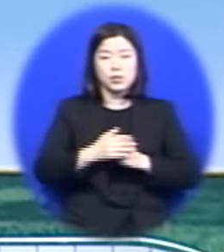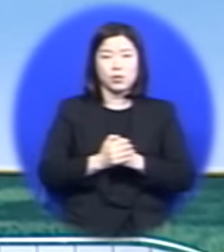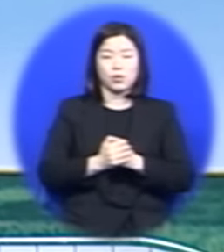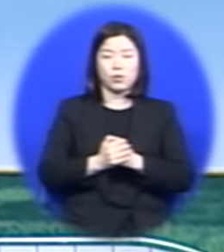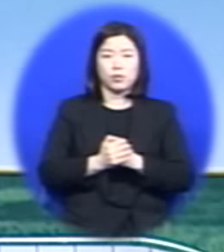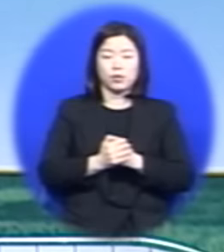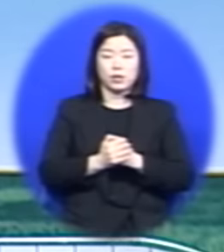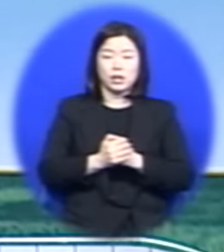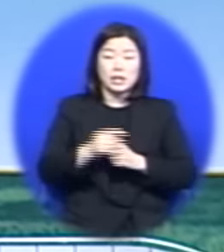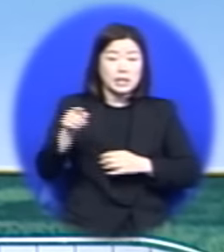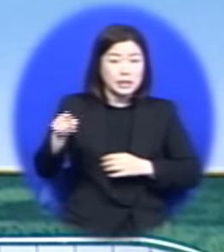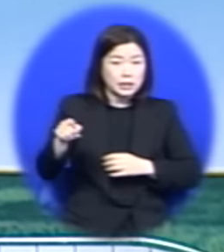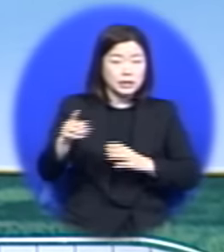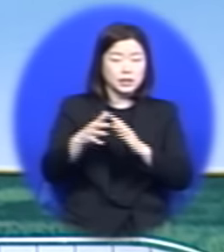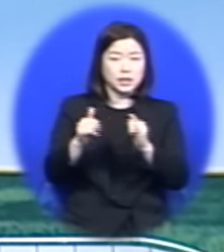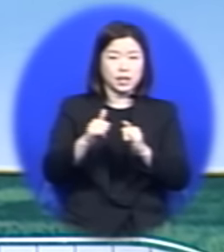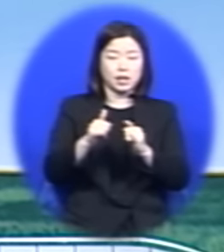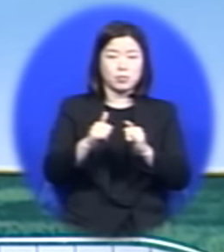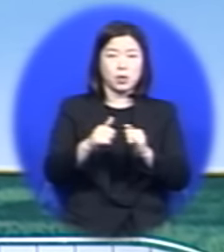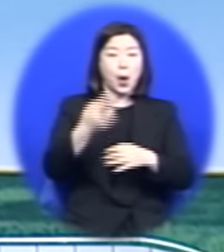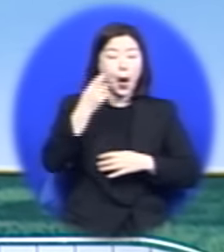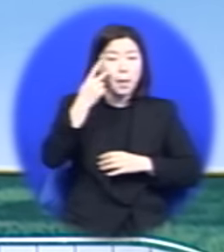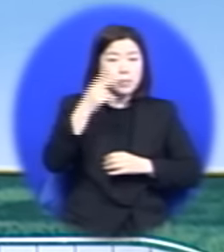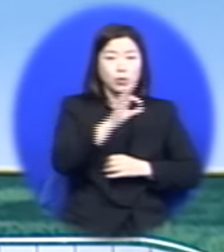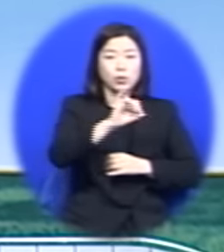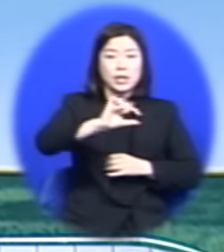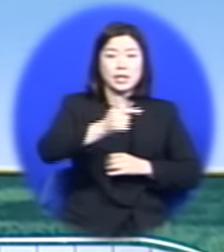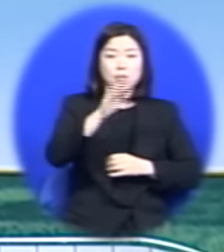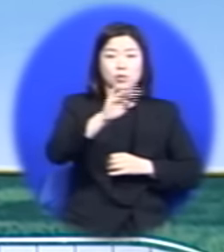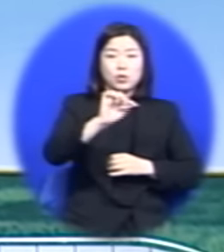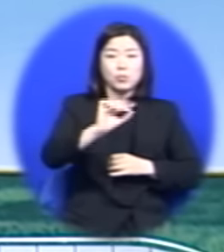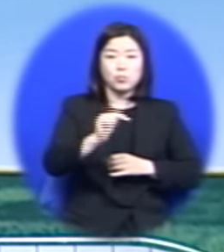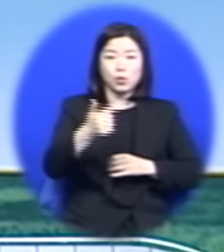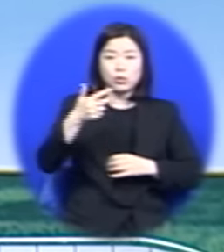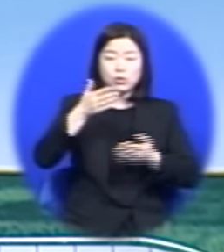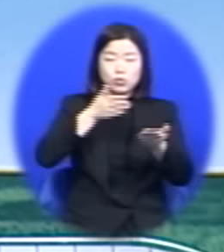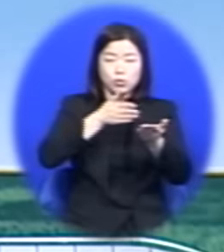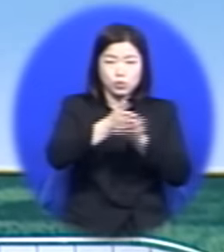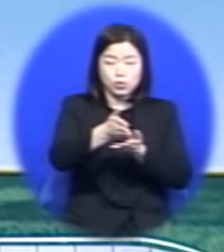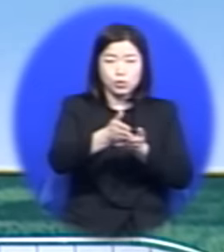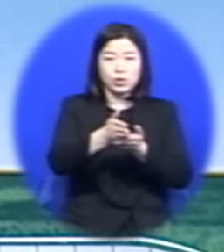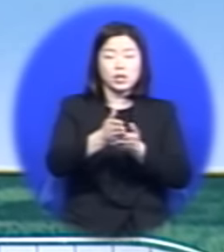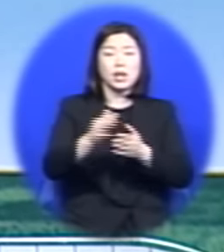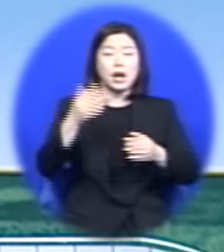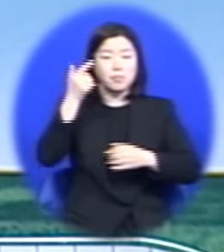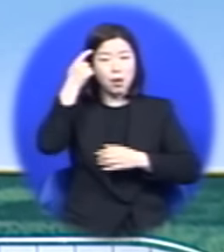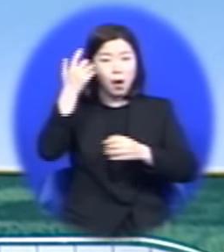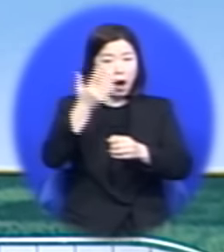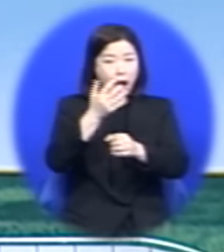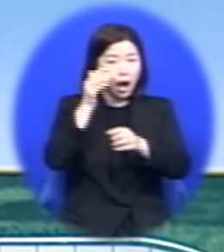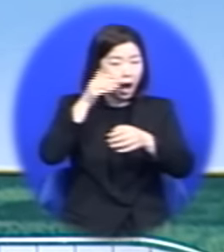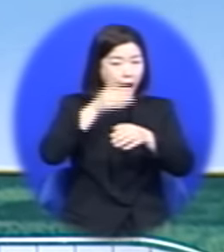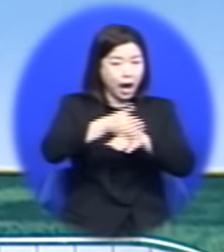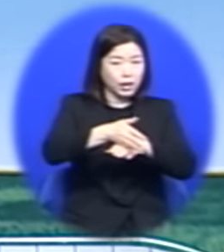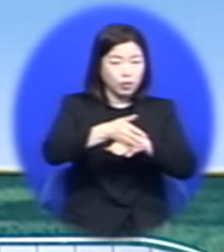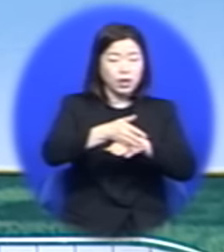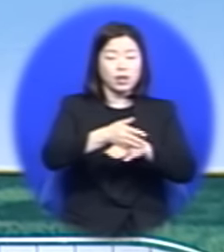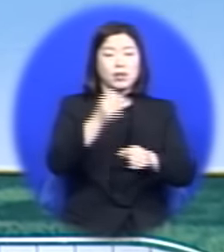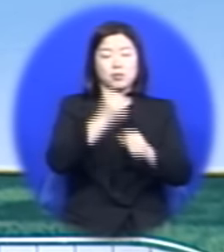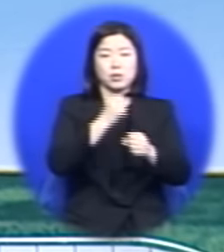그분은 미국 인본주의 학회를 창설하고 초대 회장을 지냈습니다.